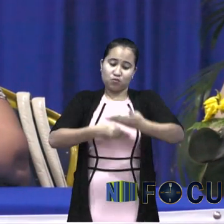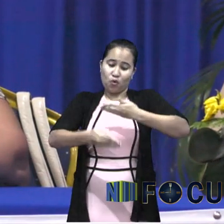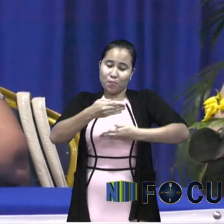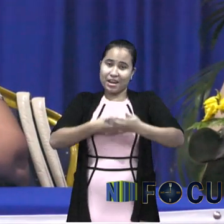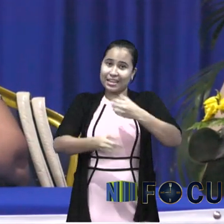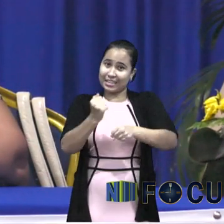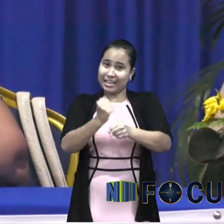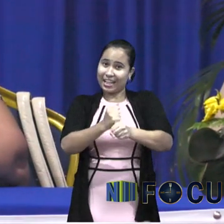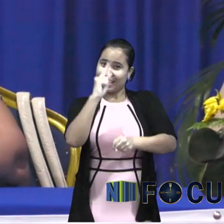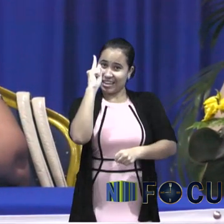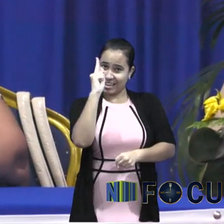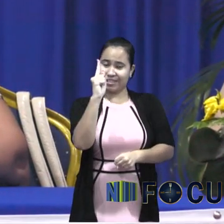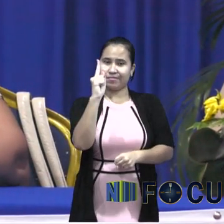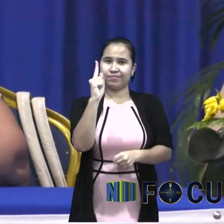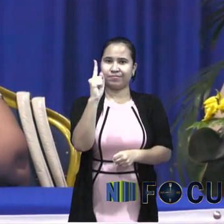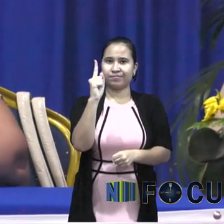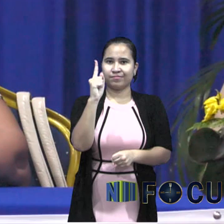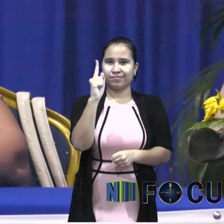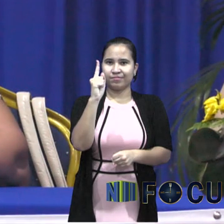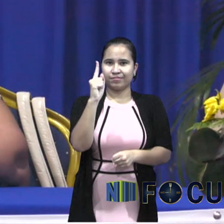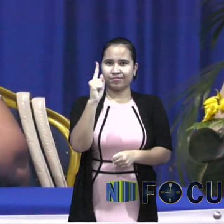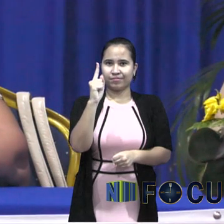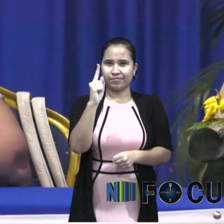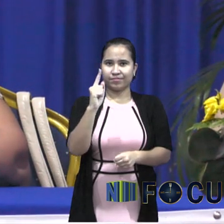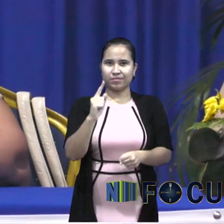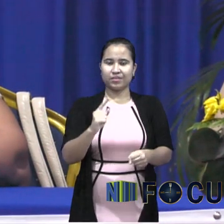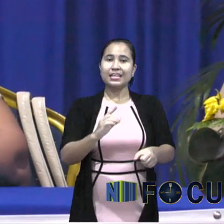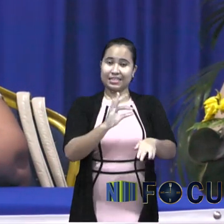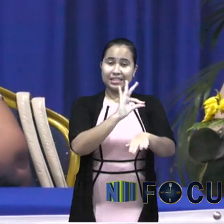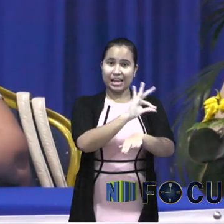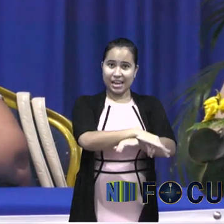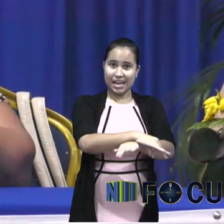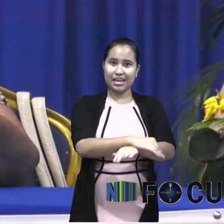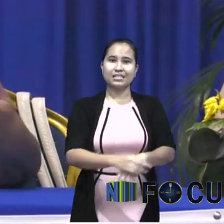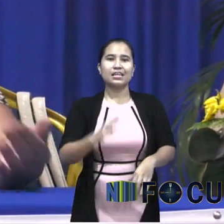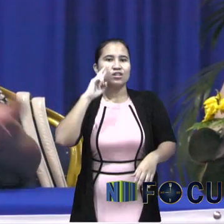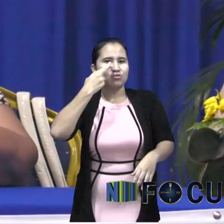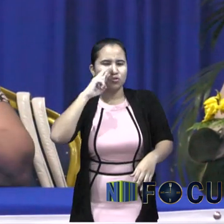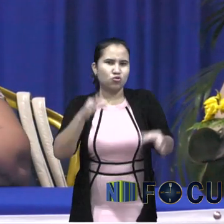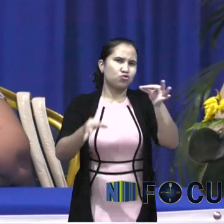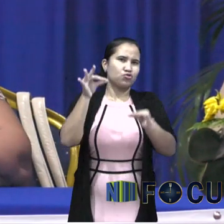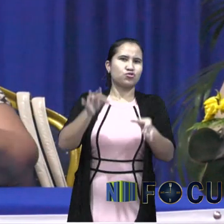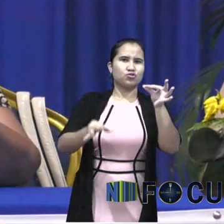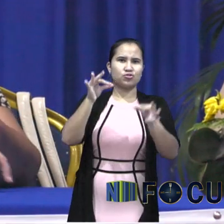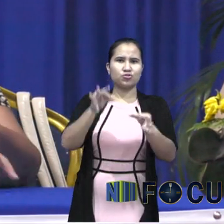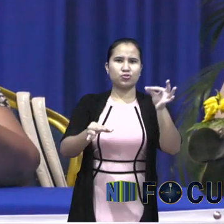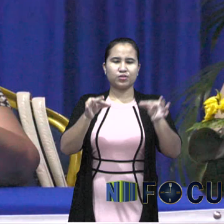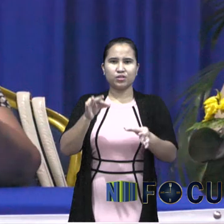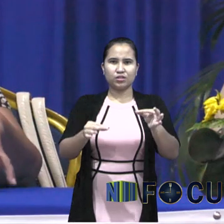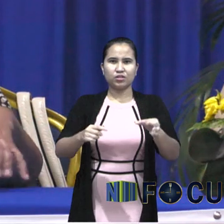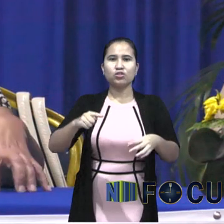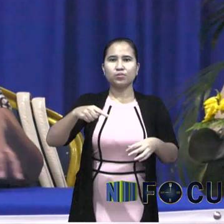getroffen. 1. De leerstof, repetitieschoolonderzoeken voor de resterende schoolperioden, die zijn